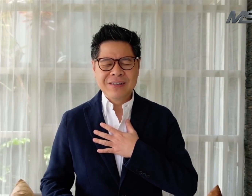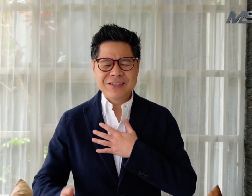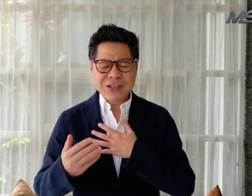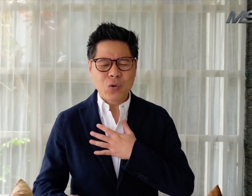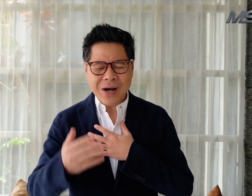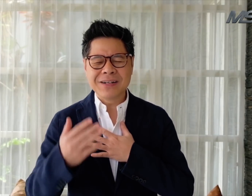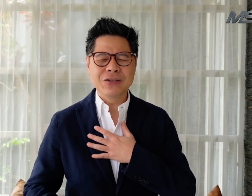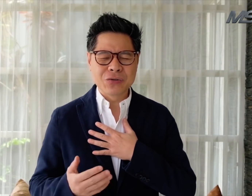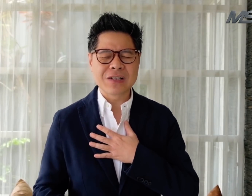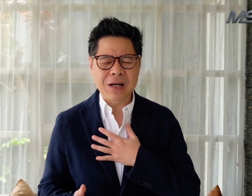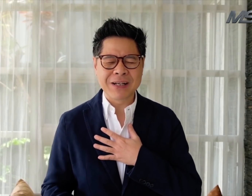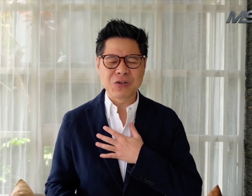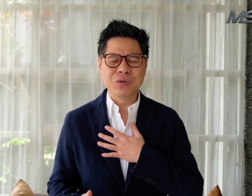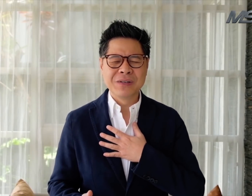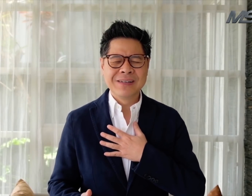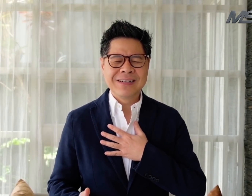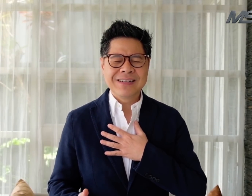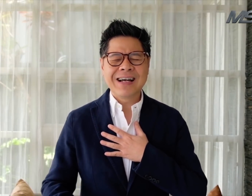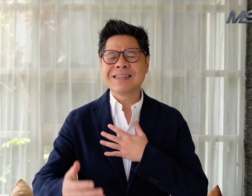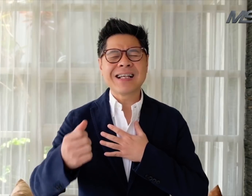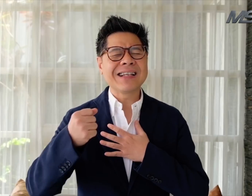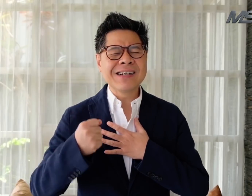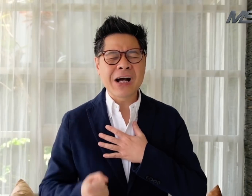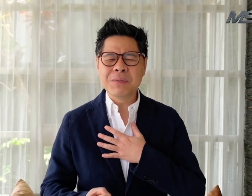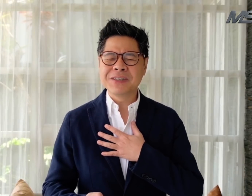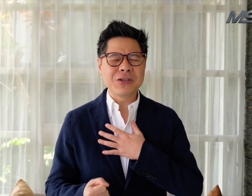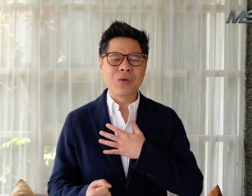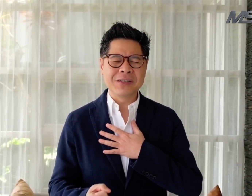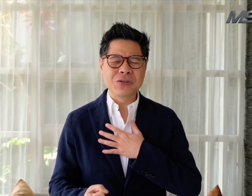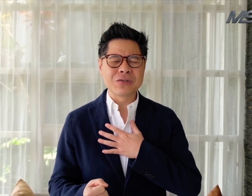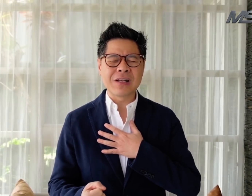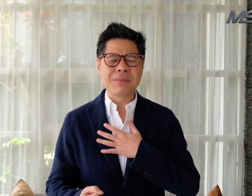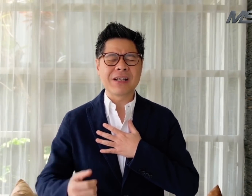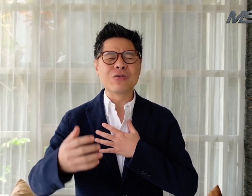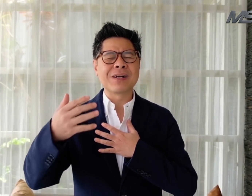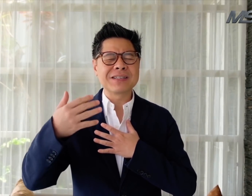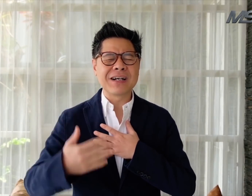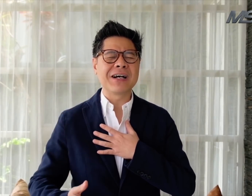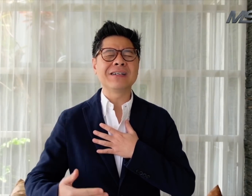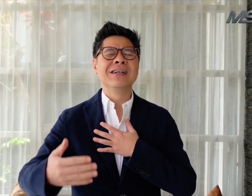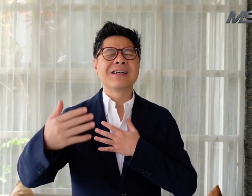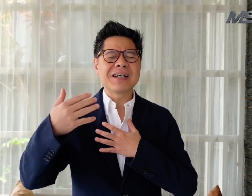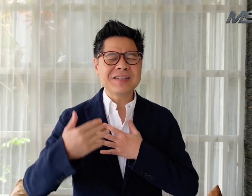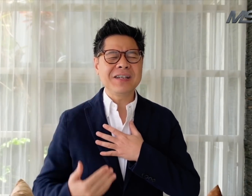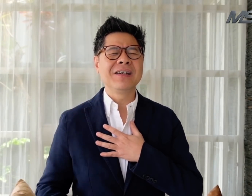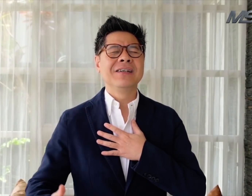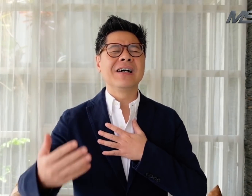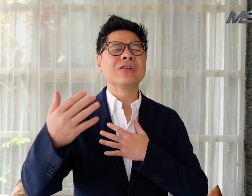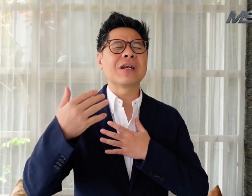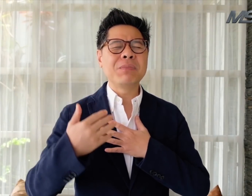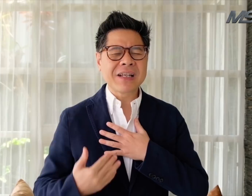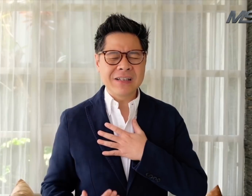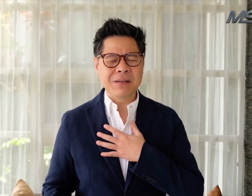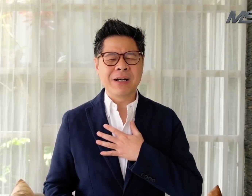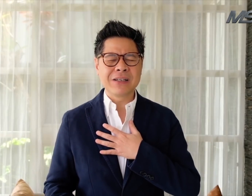hatiku, jadi Tuhan dan Juru Selamatku. Dan saat Engkau menjadi Tuhan dan Juru Selamat, aku merasakan kasih yang